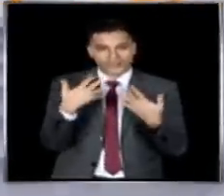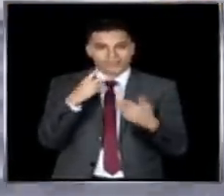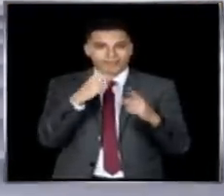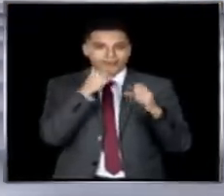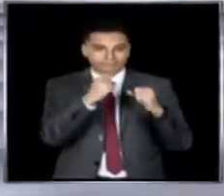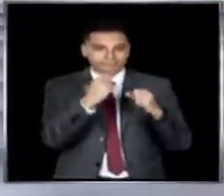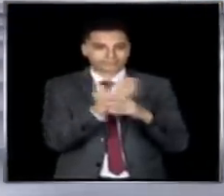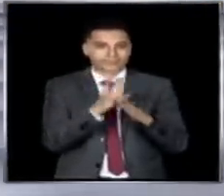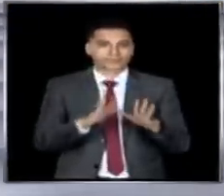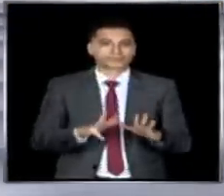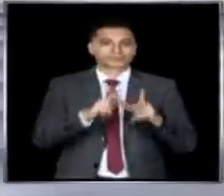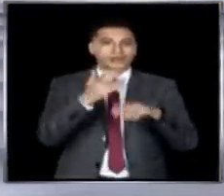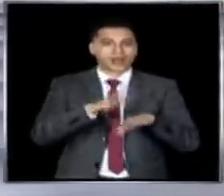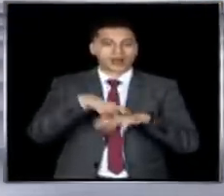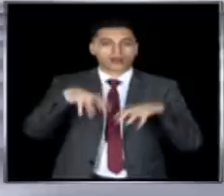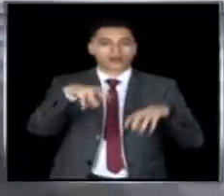لتطوير القرى المصرية.